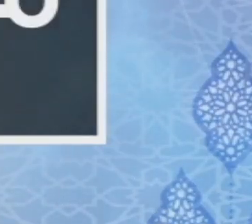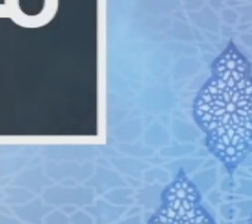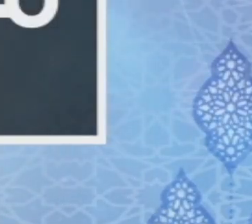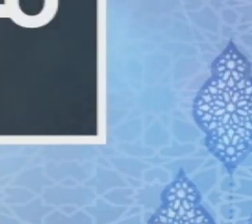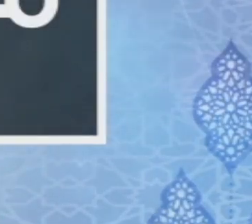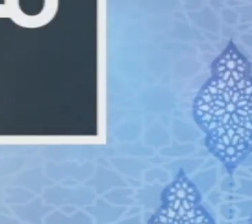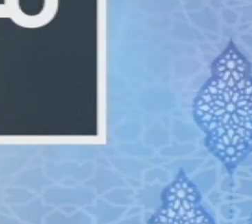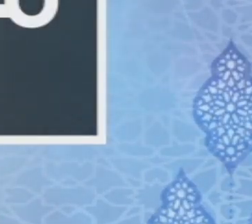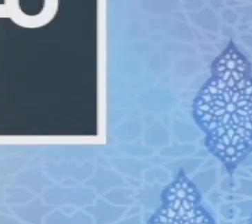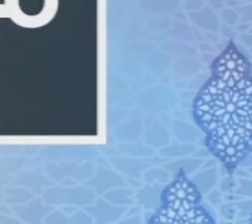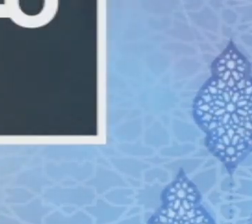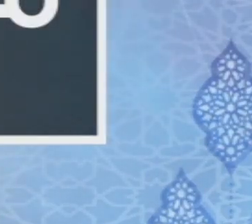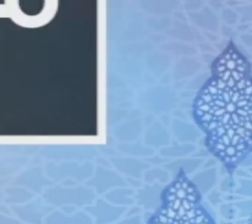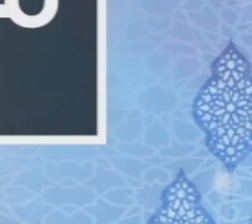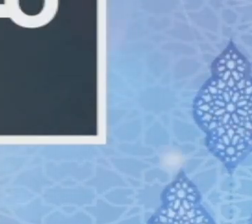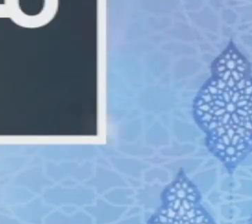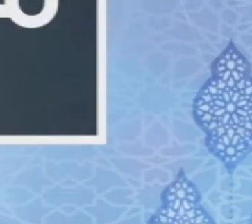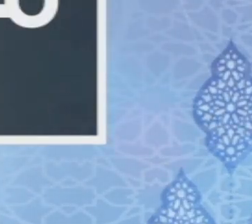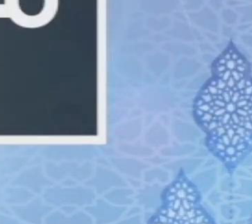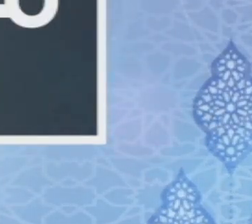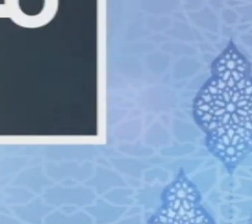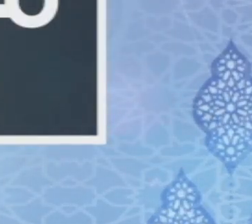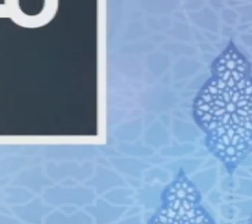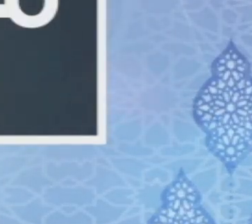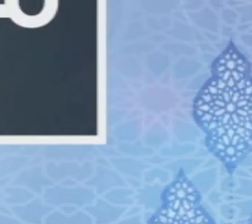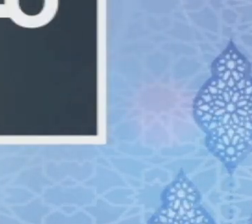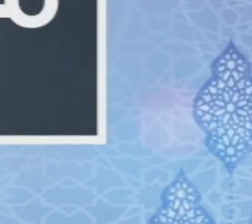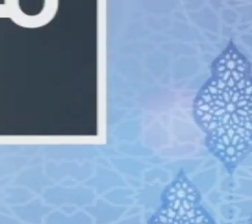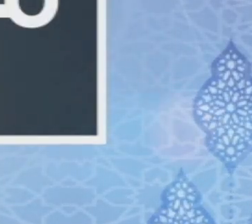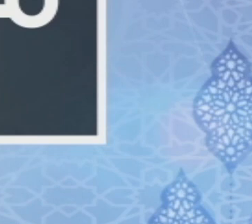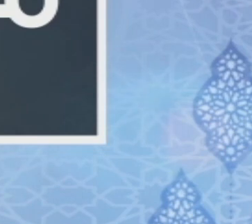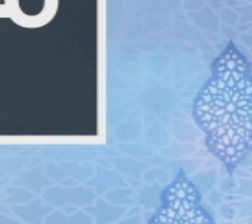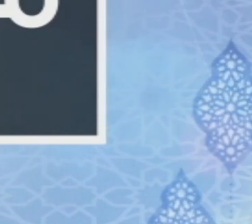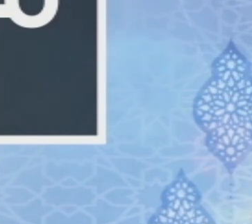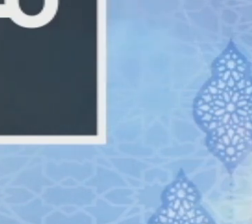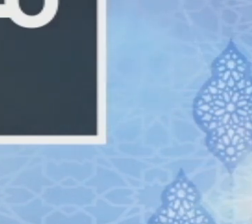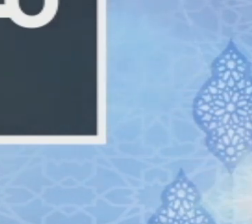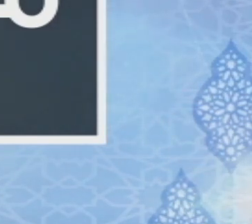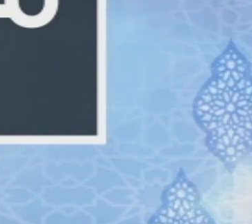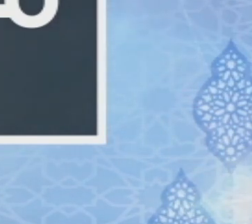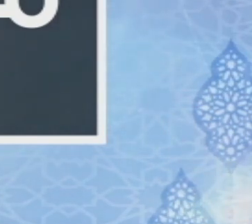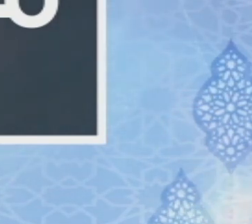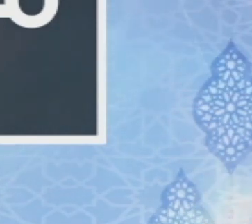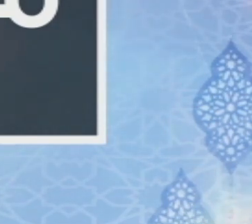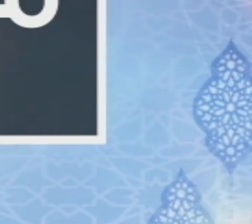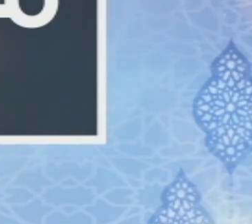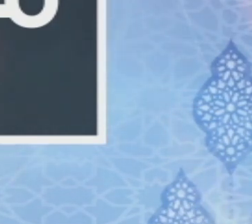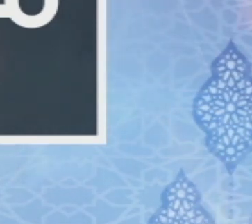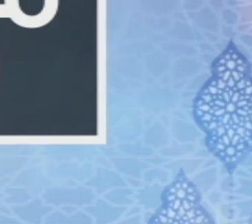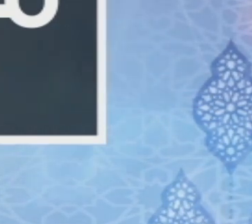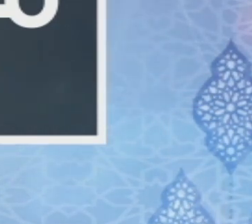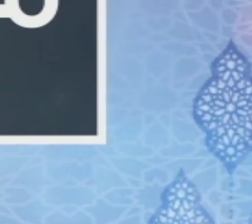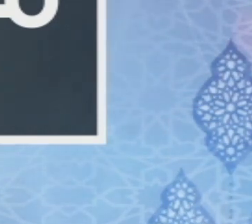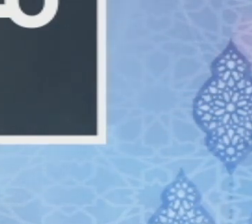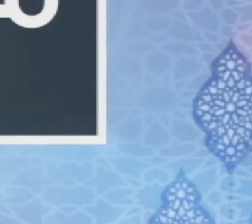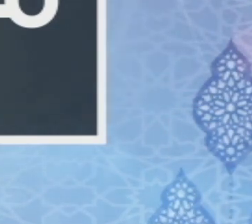فللافتاء عندهم كنوز تحيل مدارك الظلماء